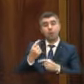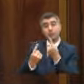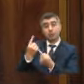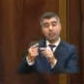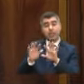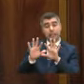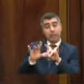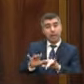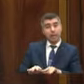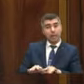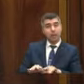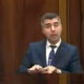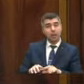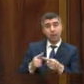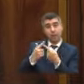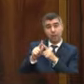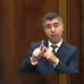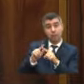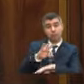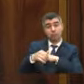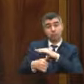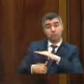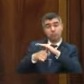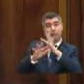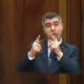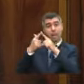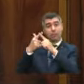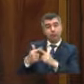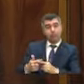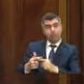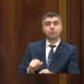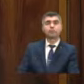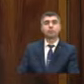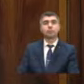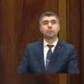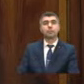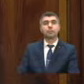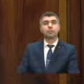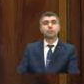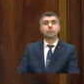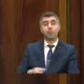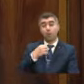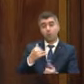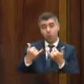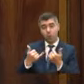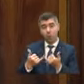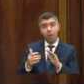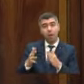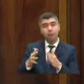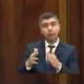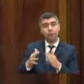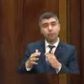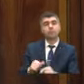تقارير سلبية من مؤسسات دستورية وحسبيتية. إنما يخيفنا اليوم